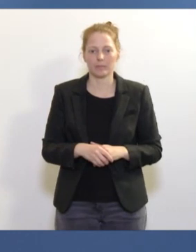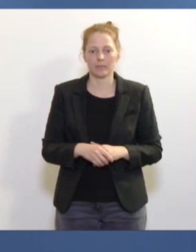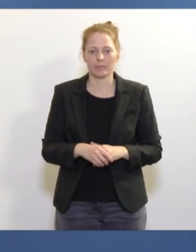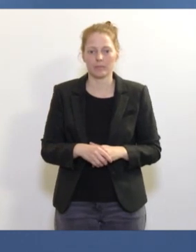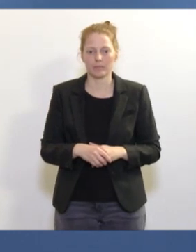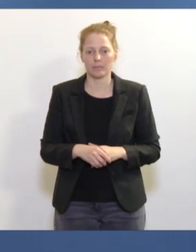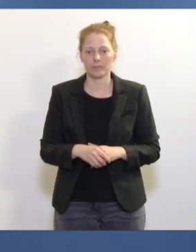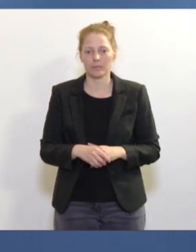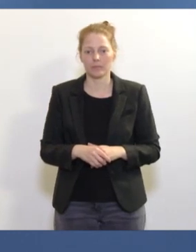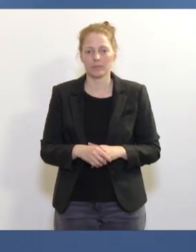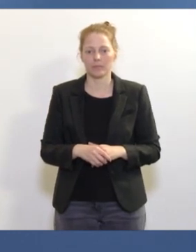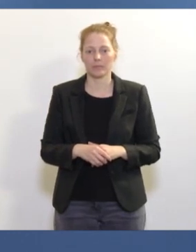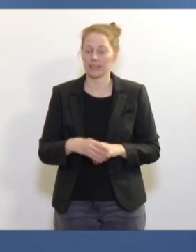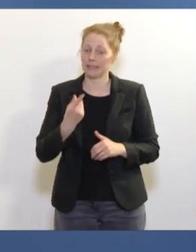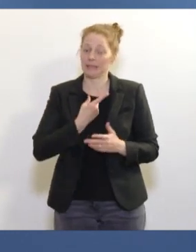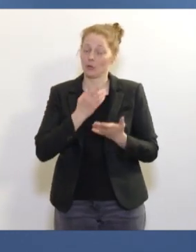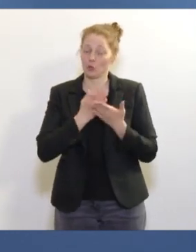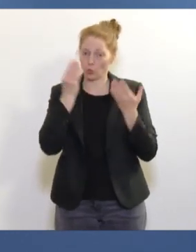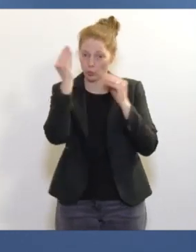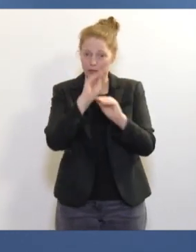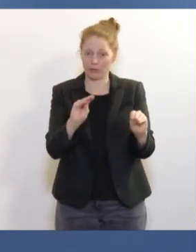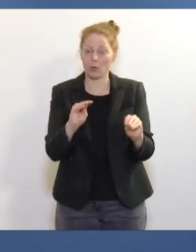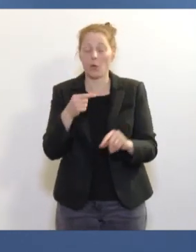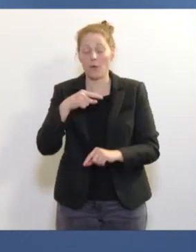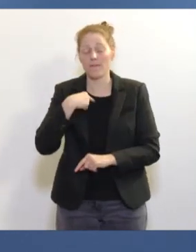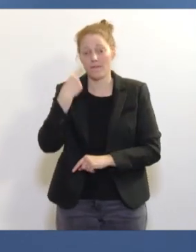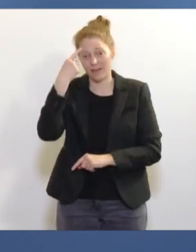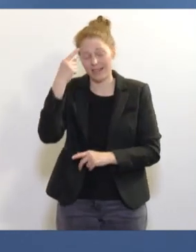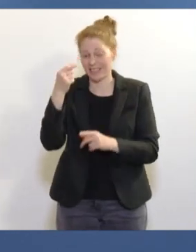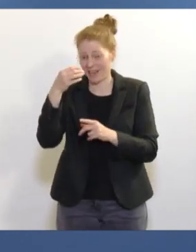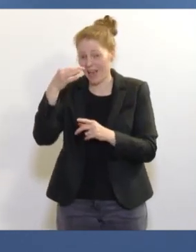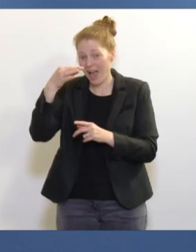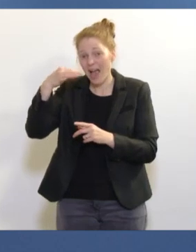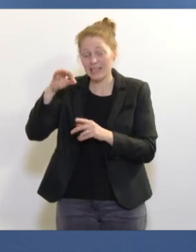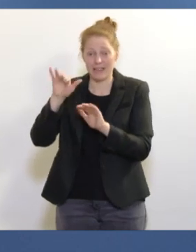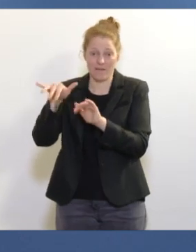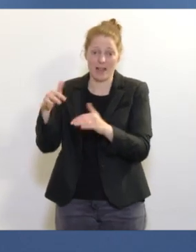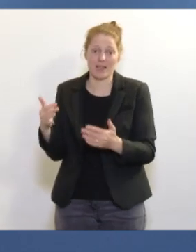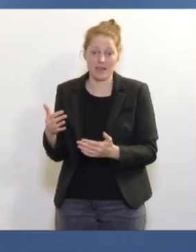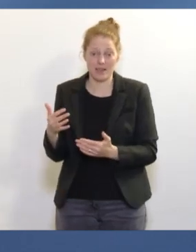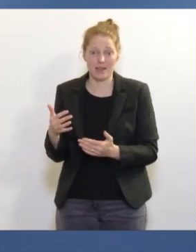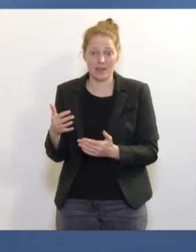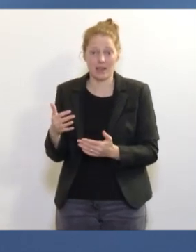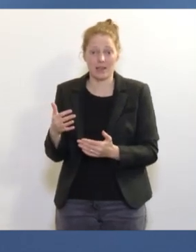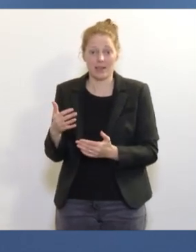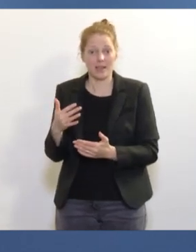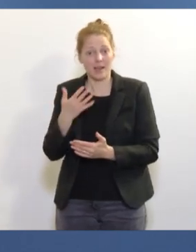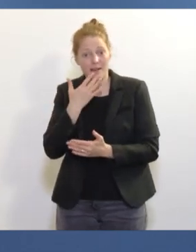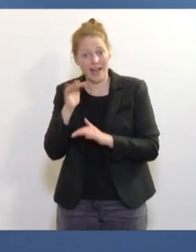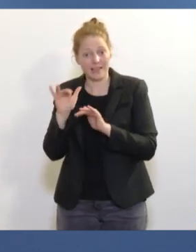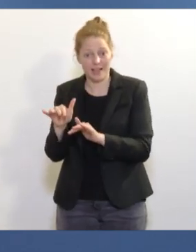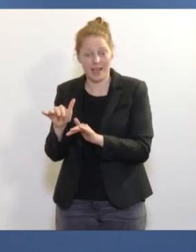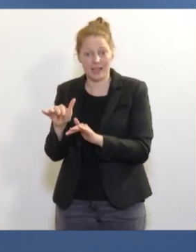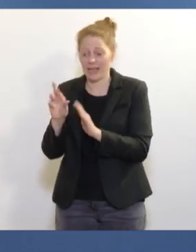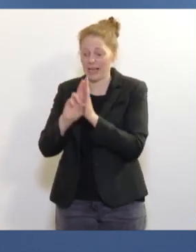angekündigt oder angesperrt. Wir sind informiert über Einzelfälle, wo das Risiko besteht, dass